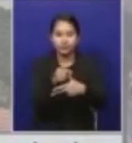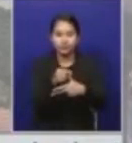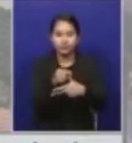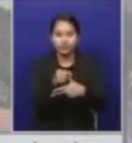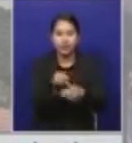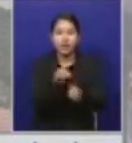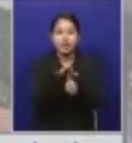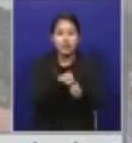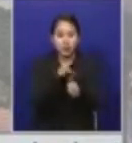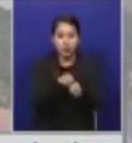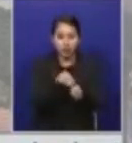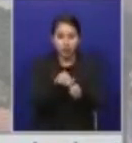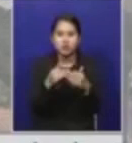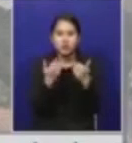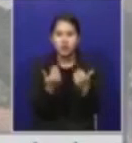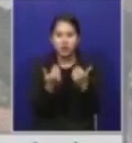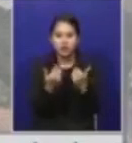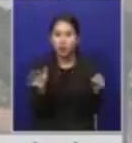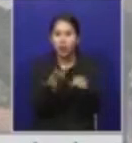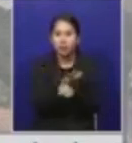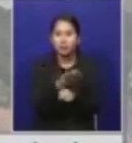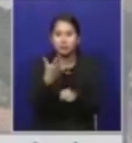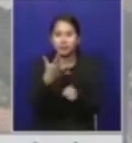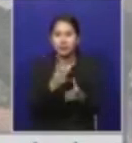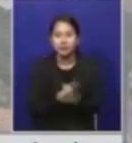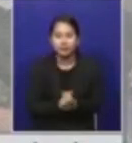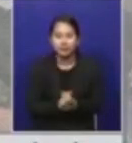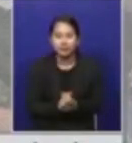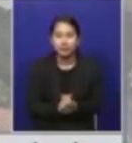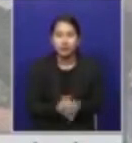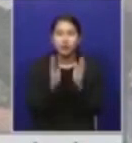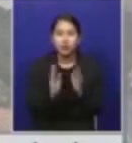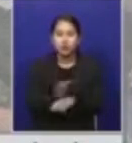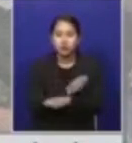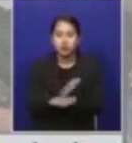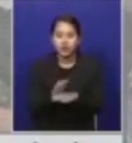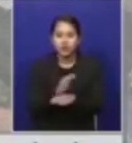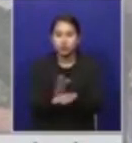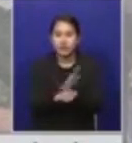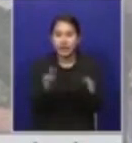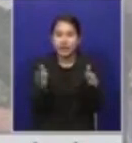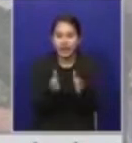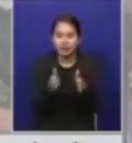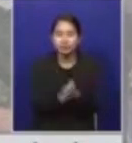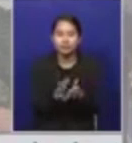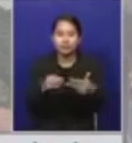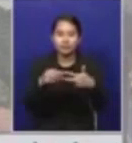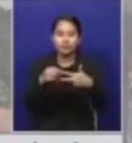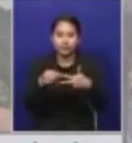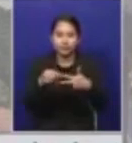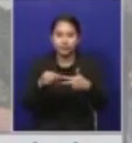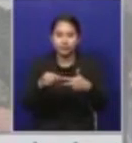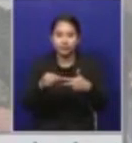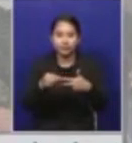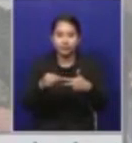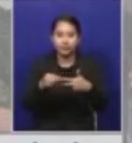ยานะครับที่ปัจจุบันเนี่ยไปไม่ค่อยถึงนะครับผู้ประกอบการตัวเล็กนะครับอันที่2นะครับก็ในเรื่องของ